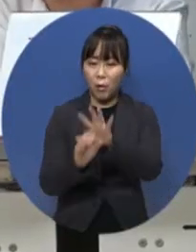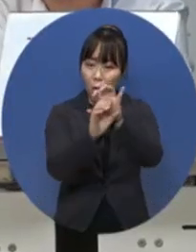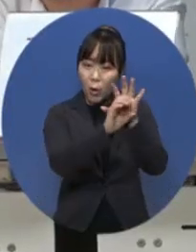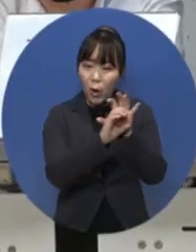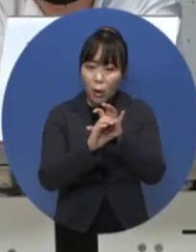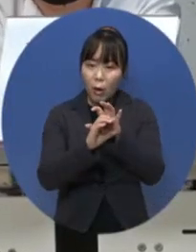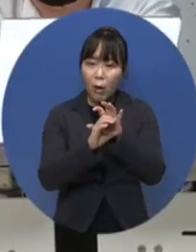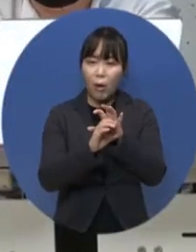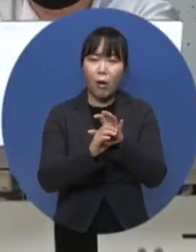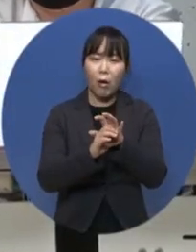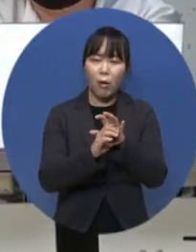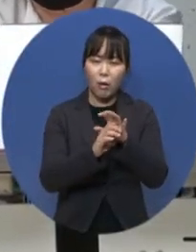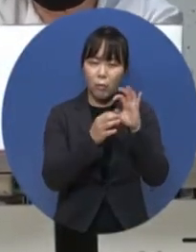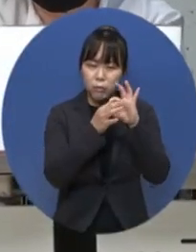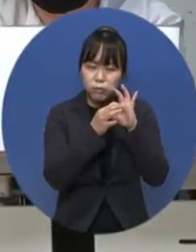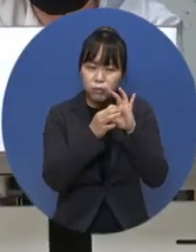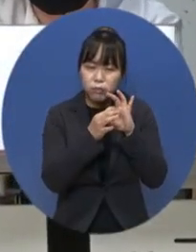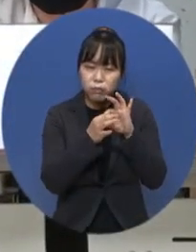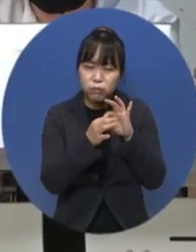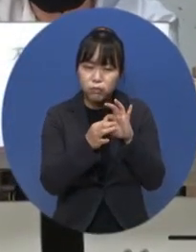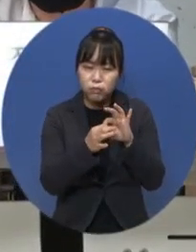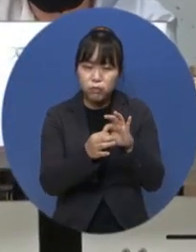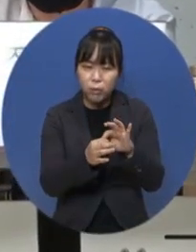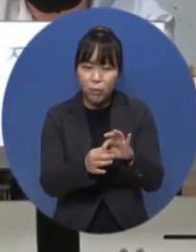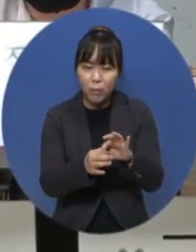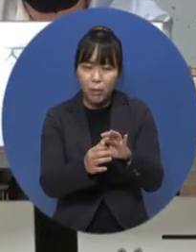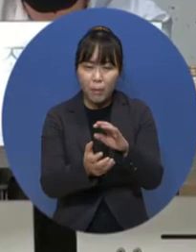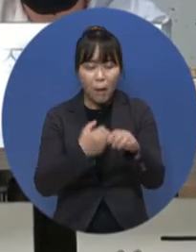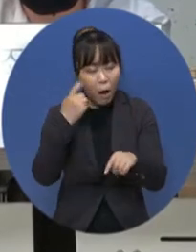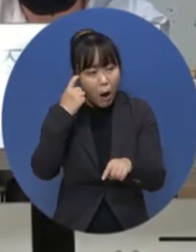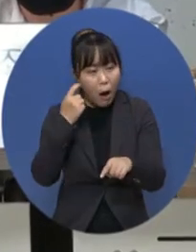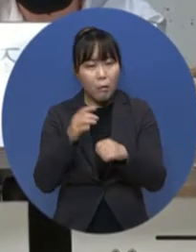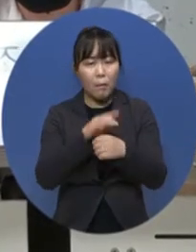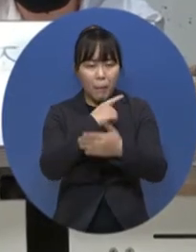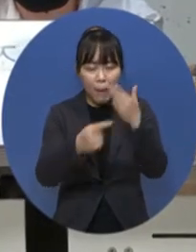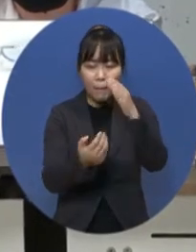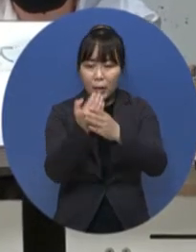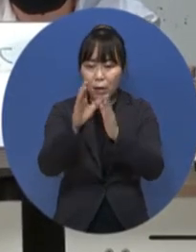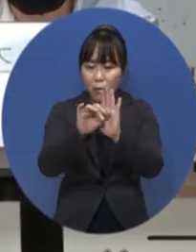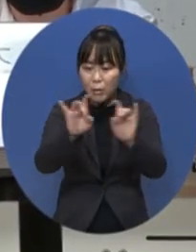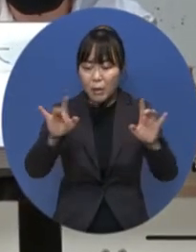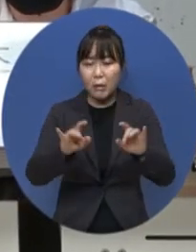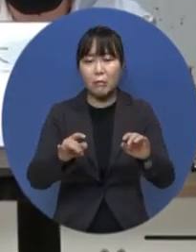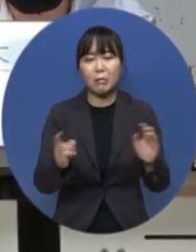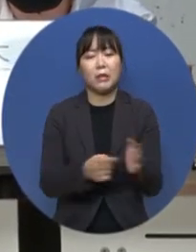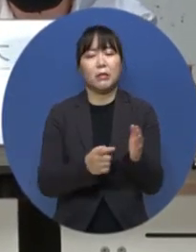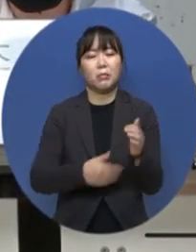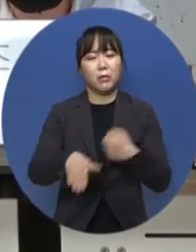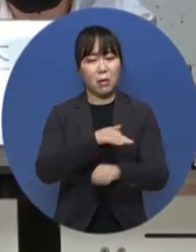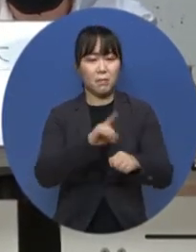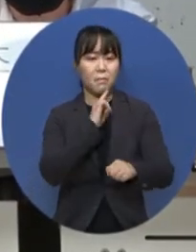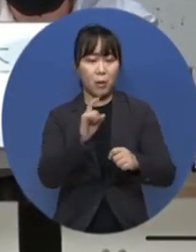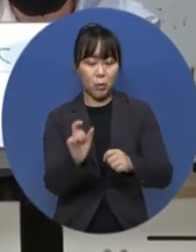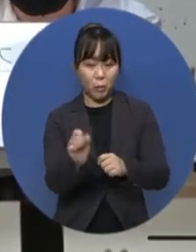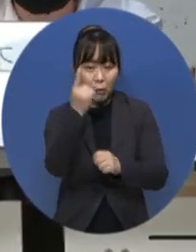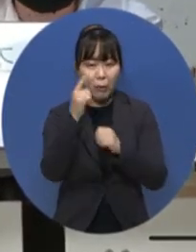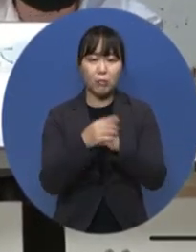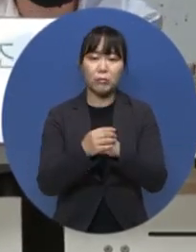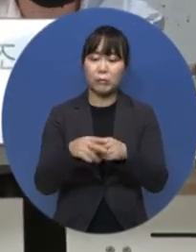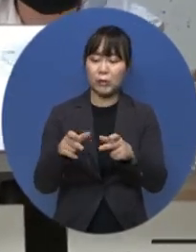코로나19가 장기화 예측도 지배적이었습니다. 재난 발생 시마다 긴급 상황이라는 이유로 재난에